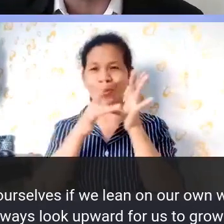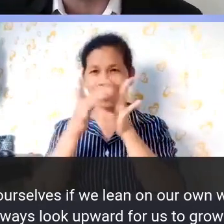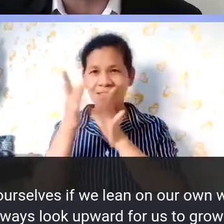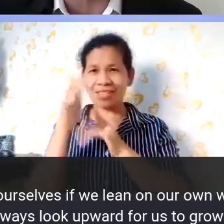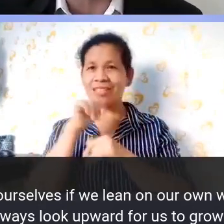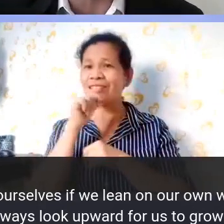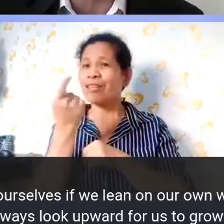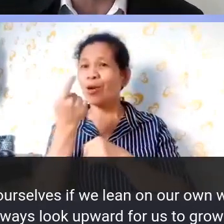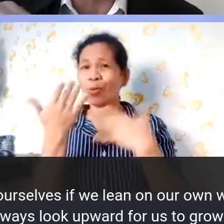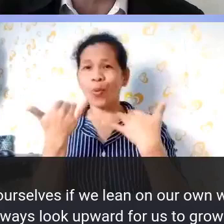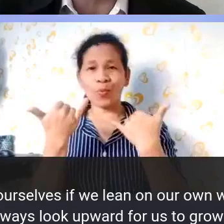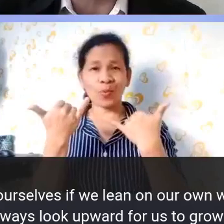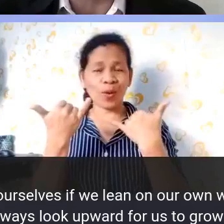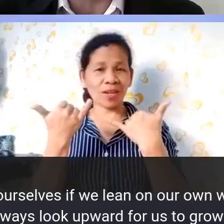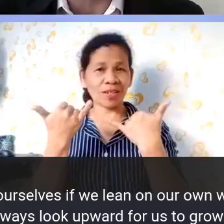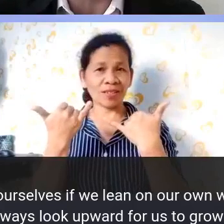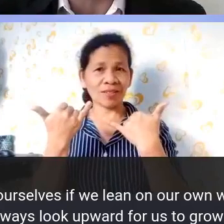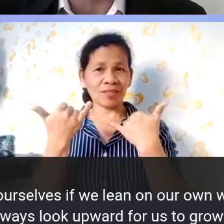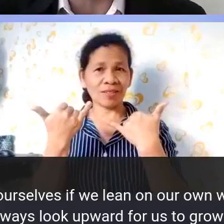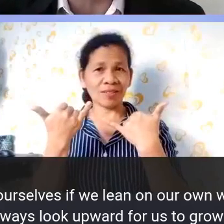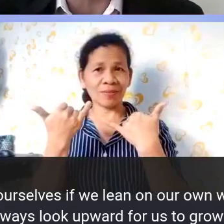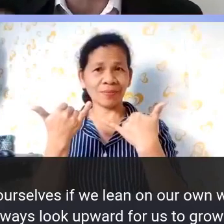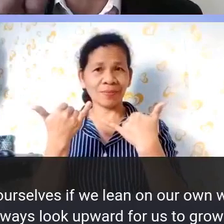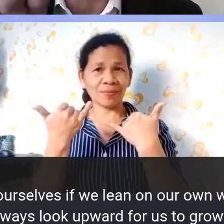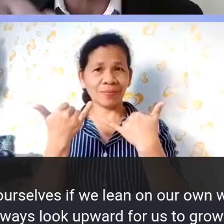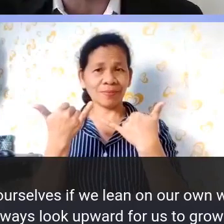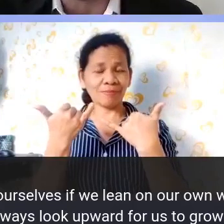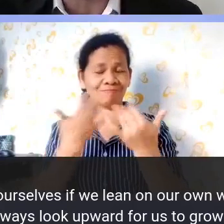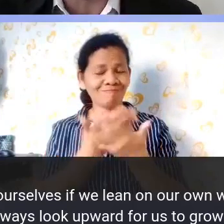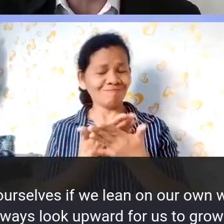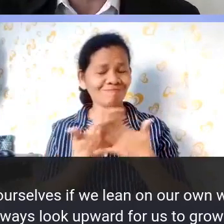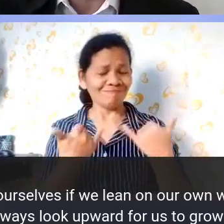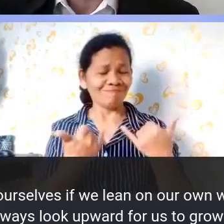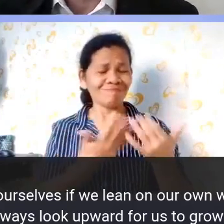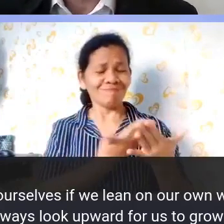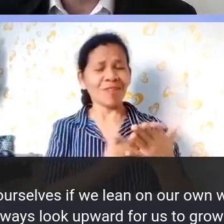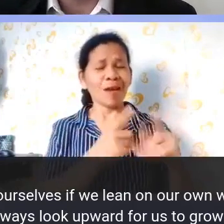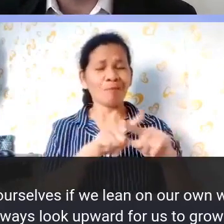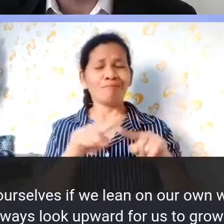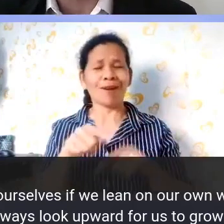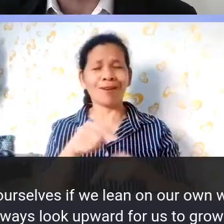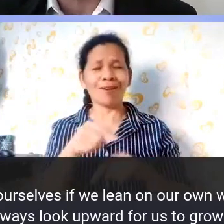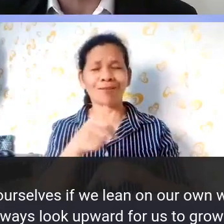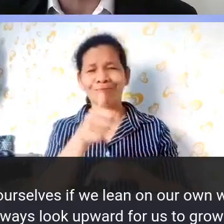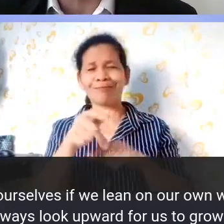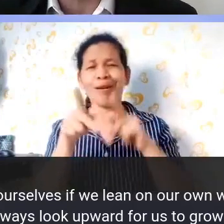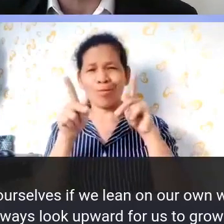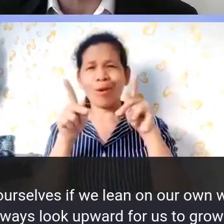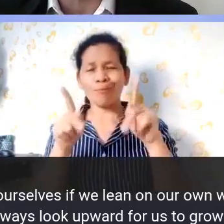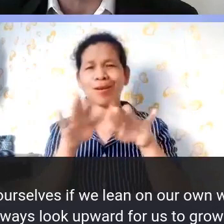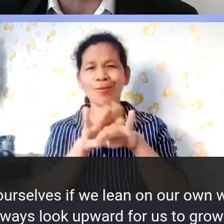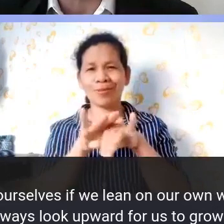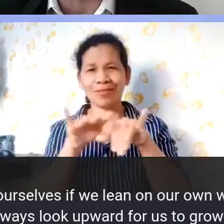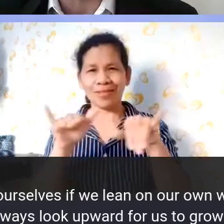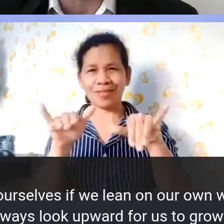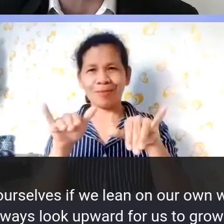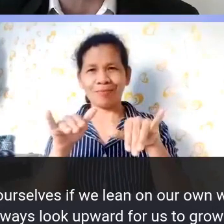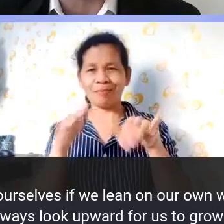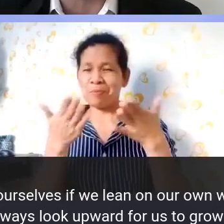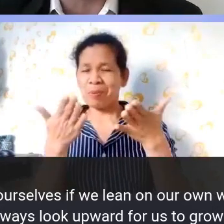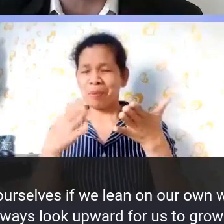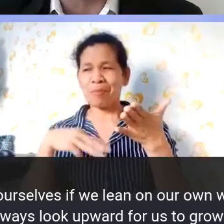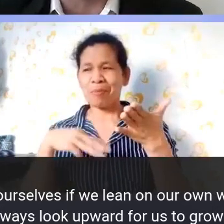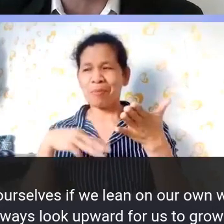bagay, Pastor Michael, Pastor Porto, yung things in this world, pati yung tao. Yung kasi baka tayo hindi nakatingin sa